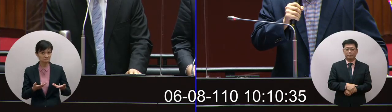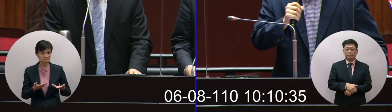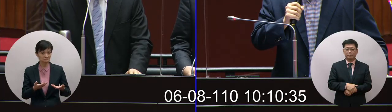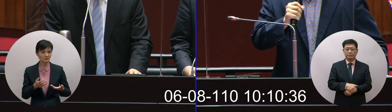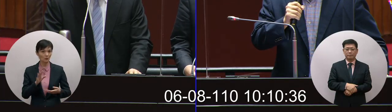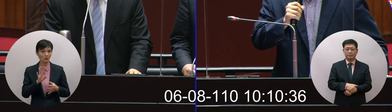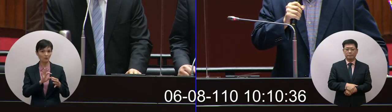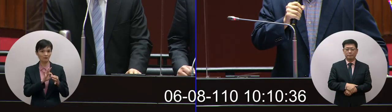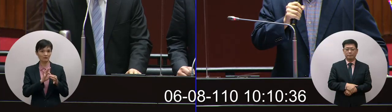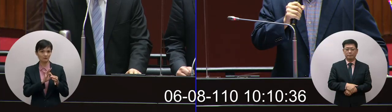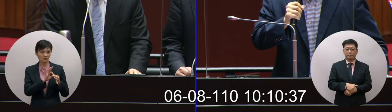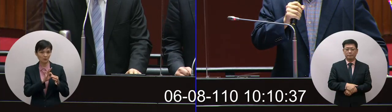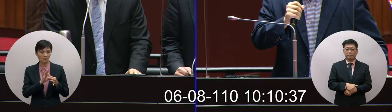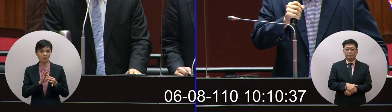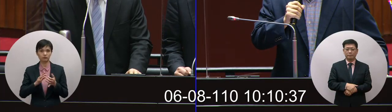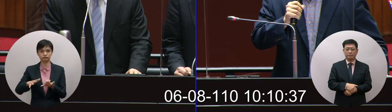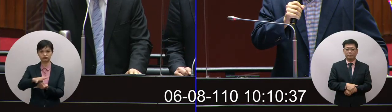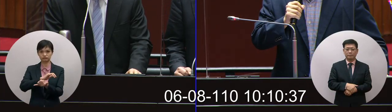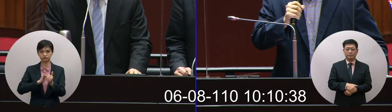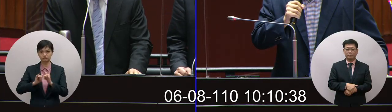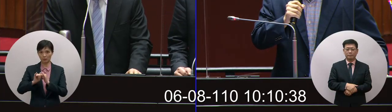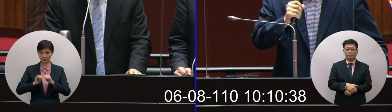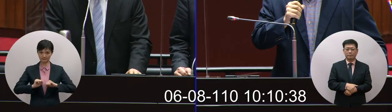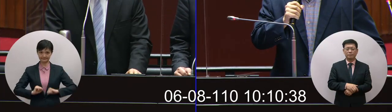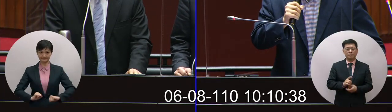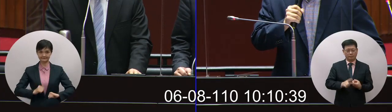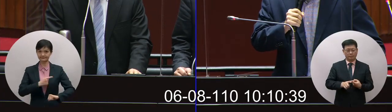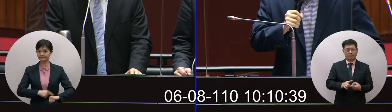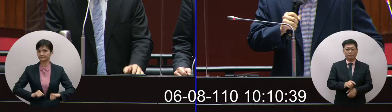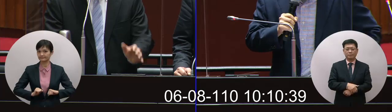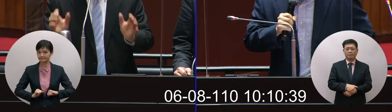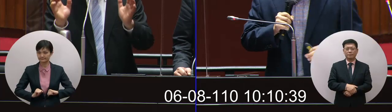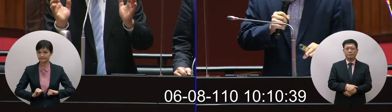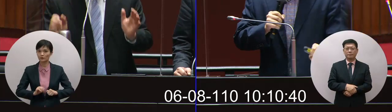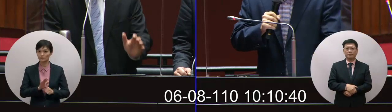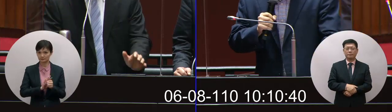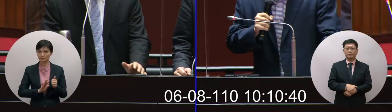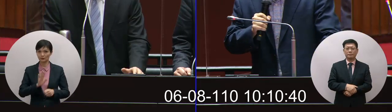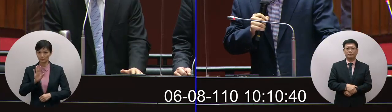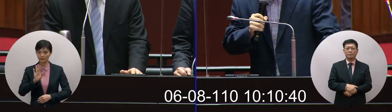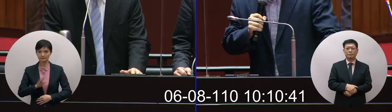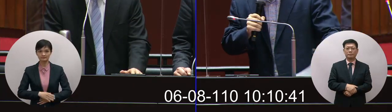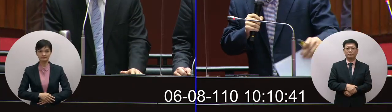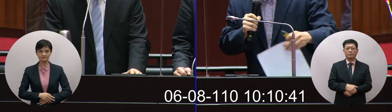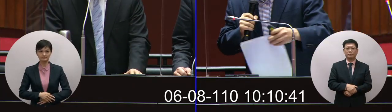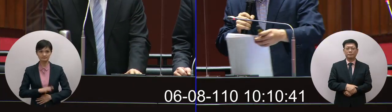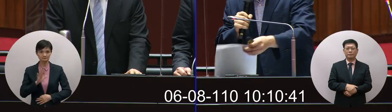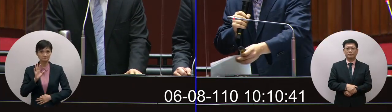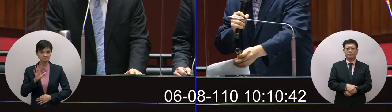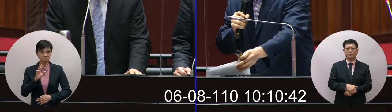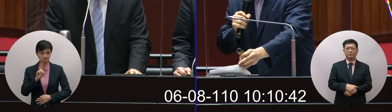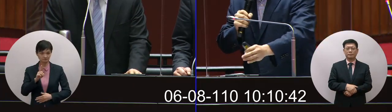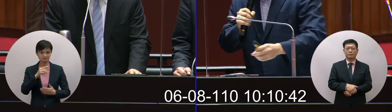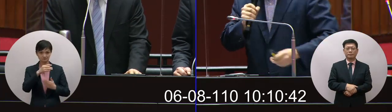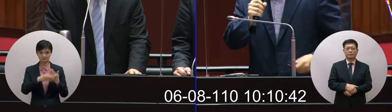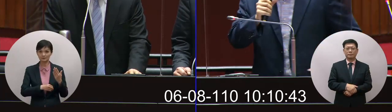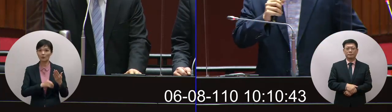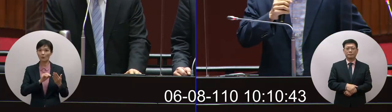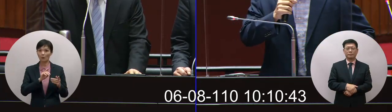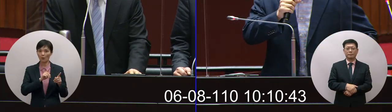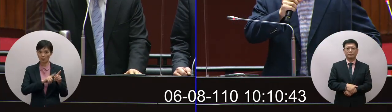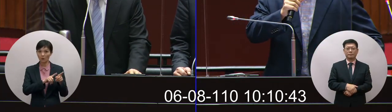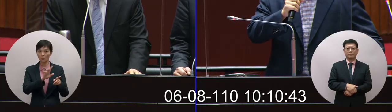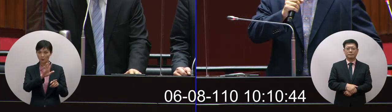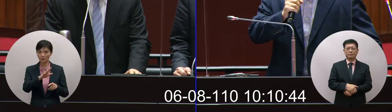系到咱全国同胞的健康， 对， 所以这有一个经验的程序， 对，还 有一个真专